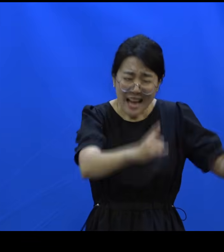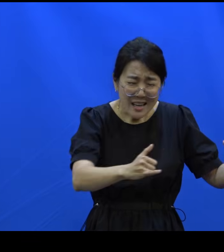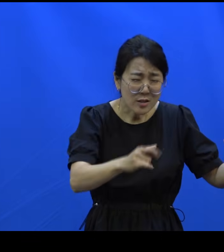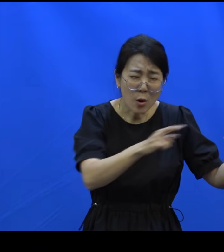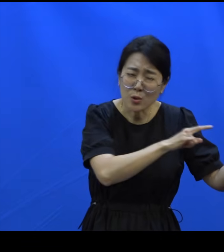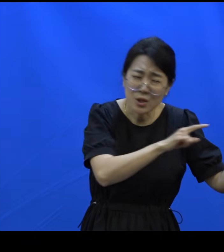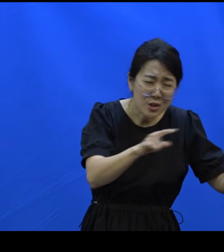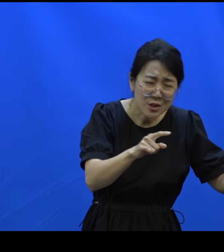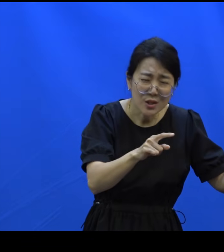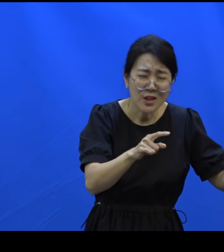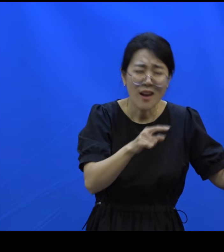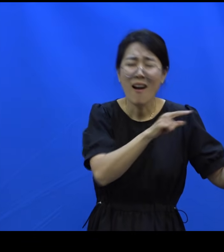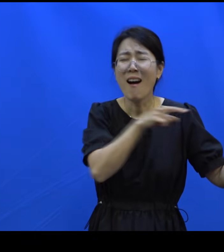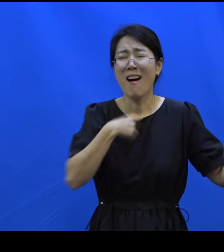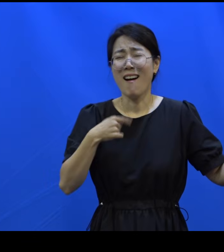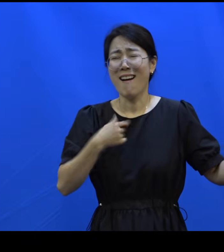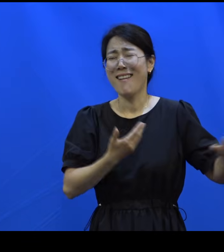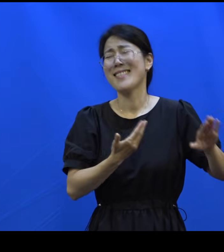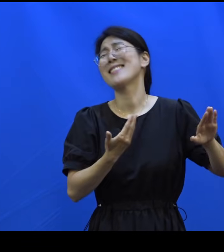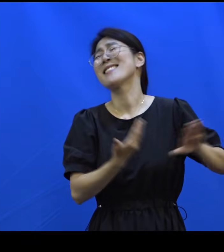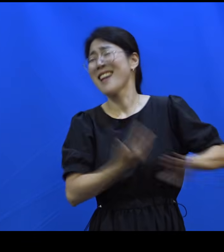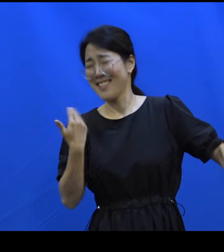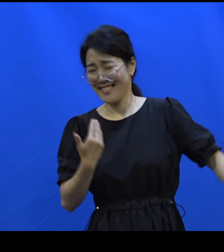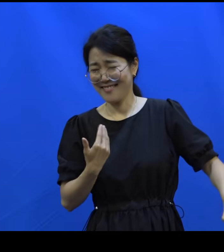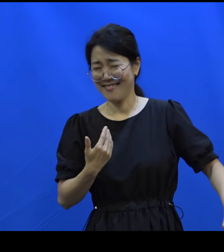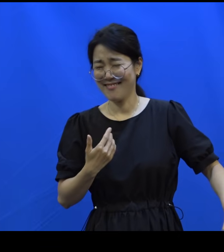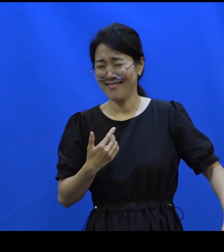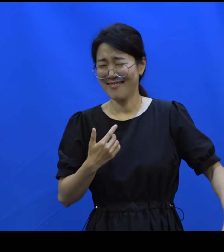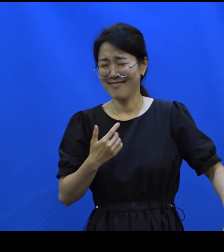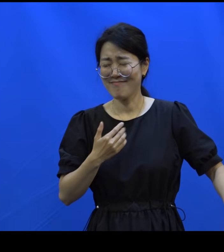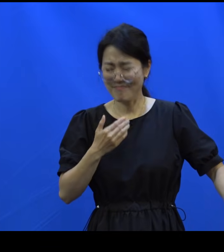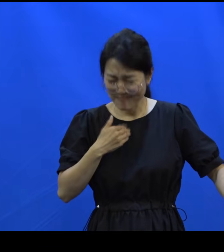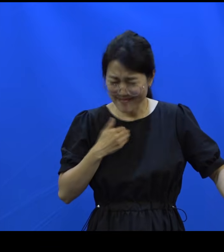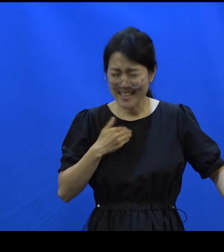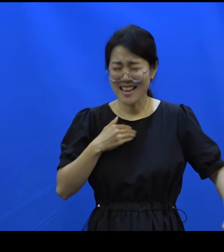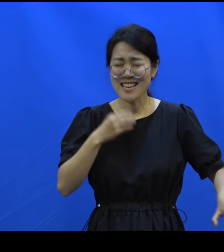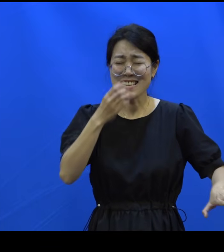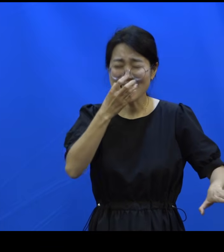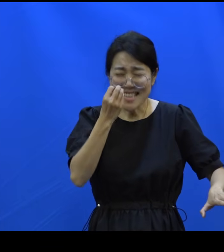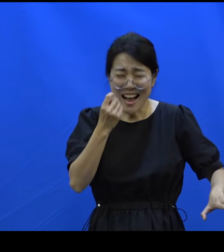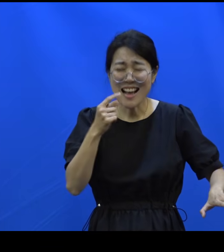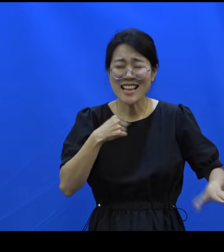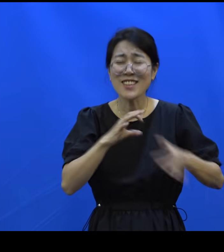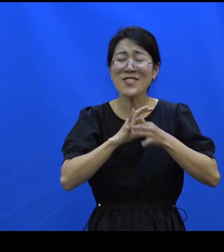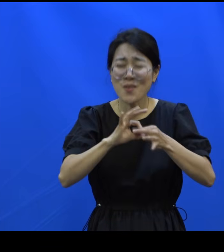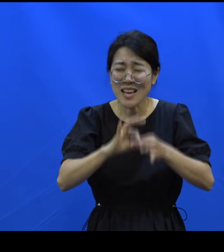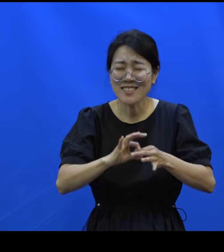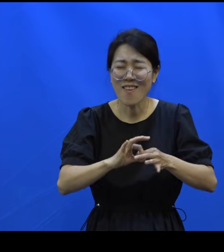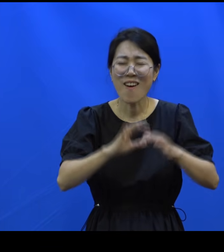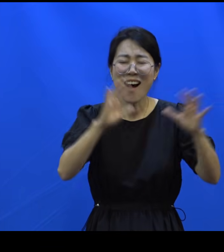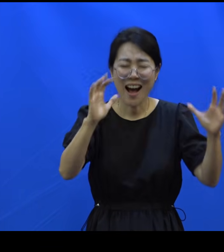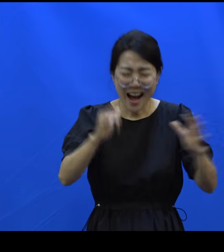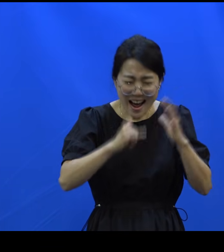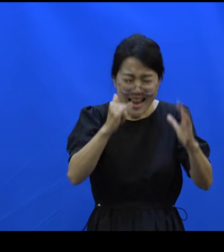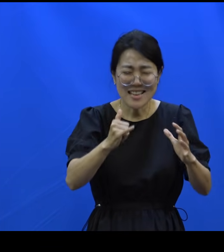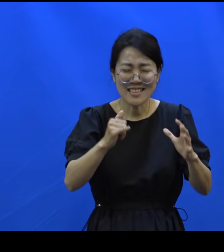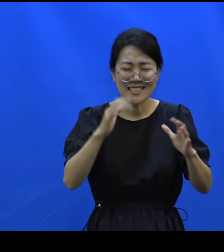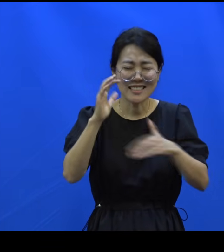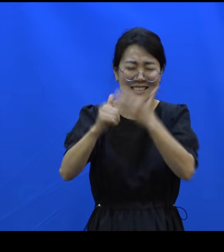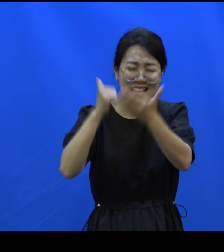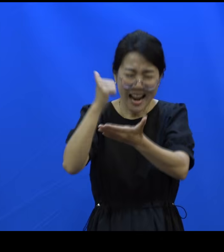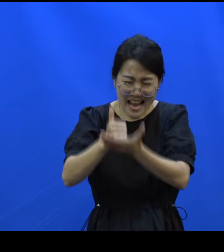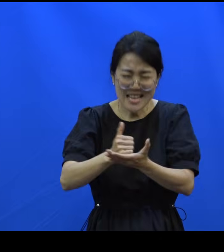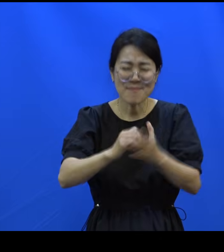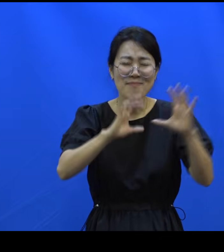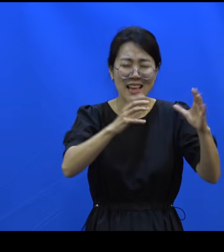수 없는 그 다름, 그 차이점이 세상을 밝히고 하나님의 나라를 돌이키게 하는 일에 우리의 삶이